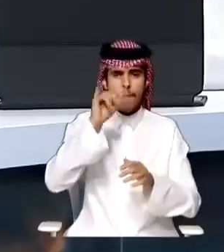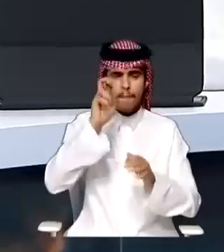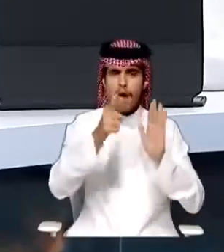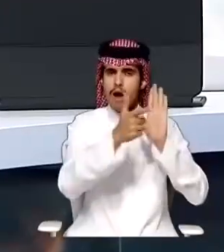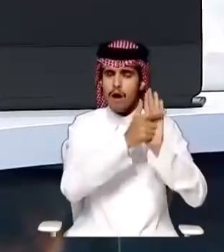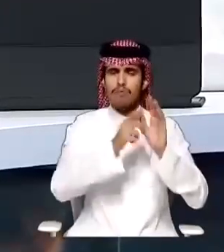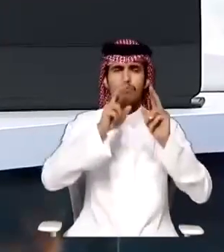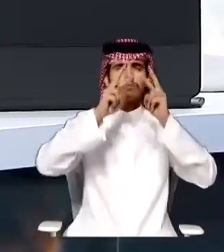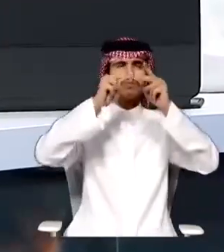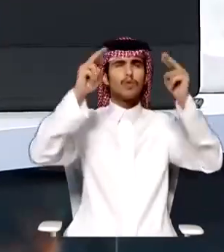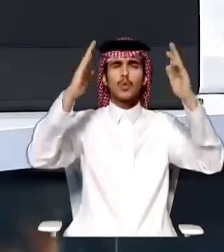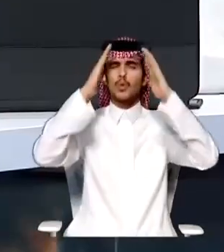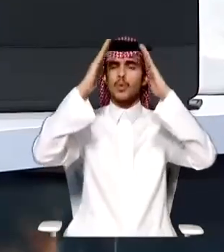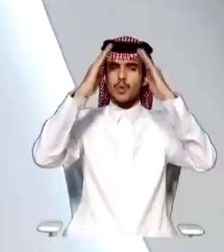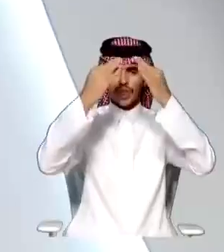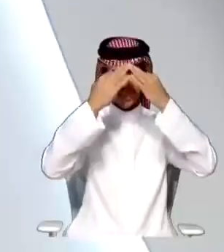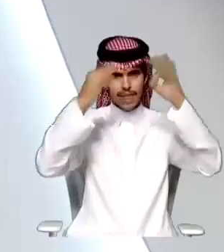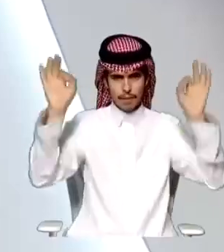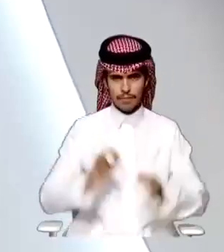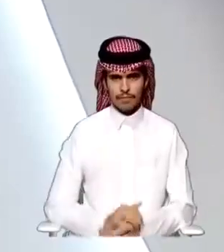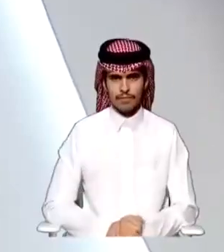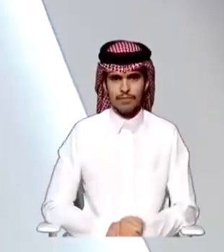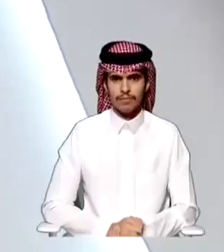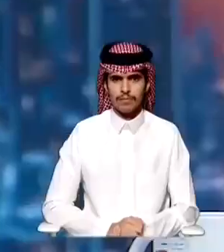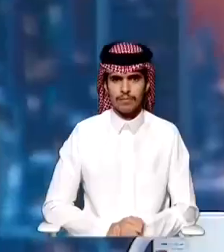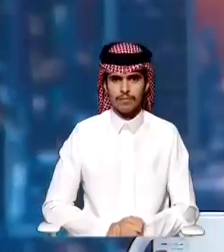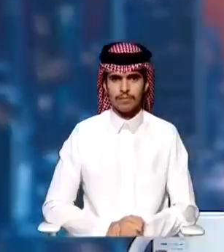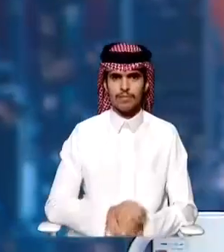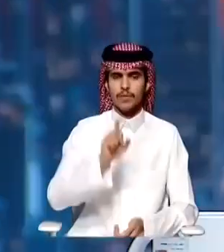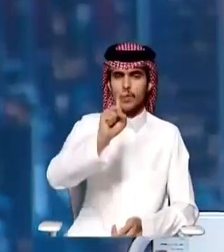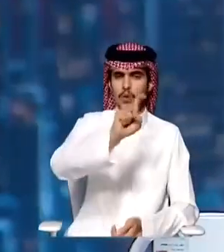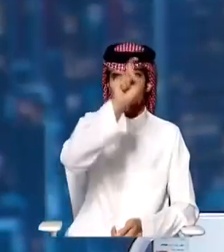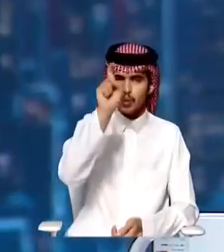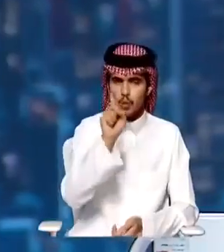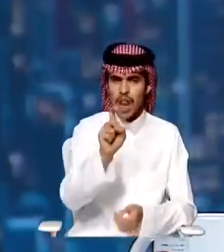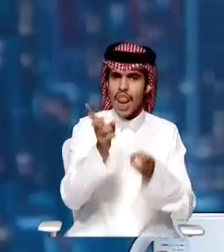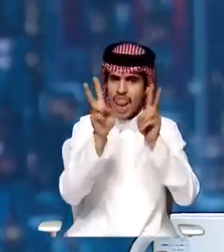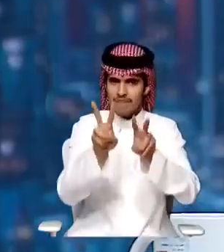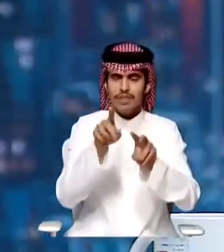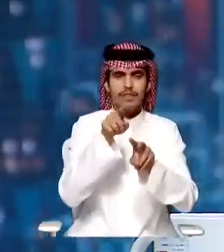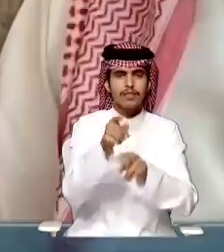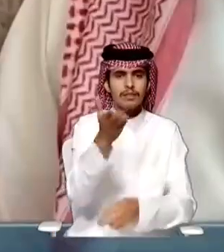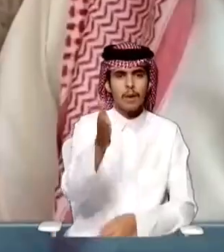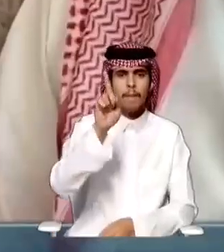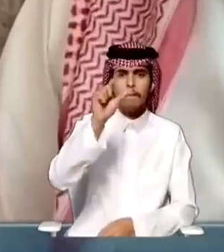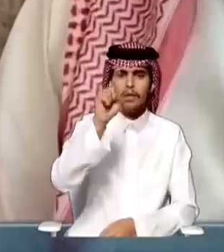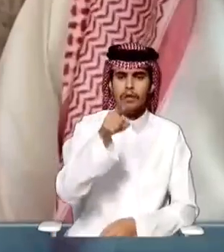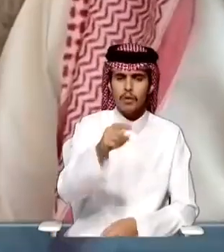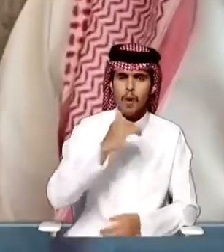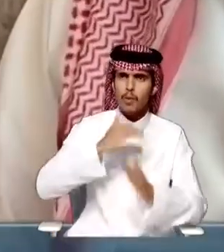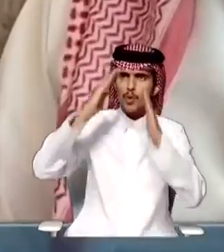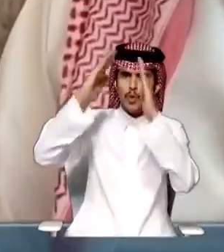فللجميع الشكر والتقدير السؤال نفسه لبدر العمري لمن تقول